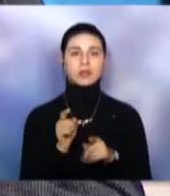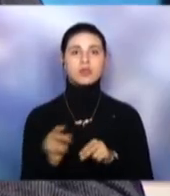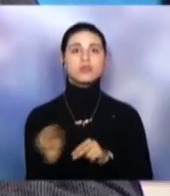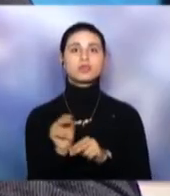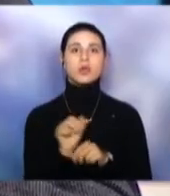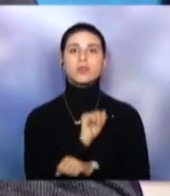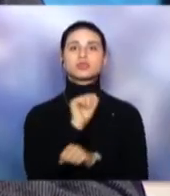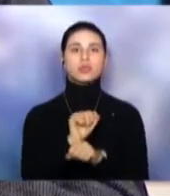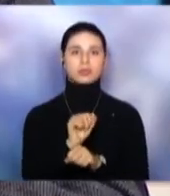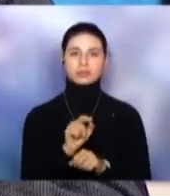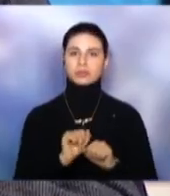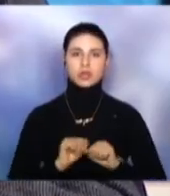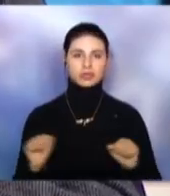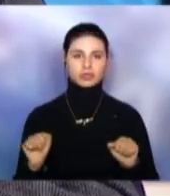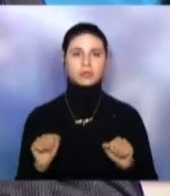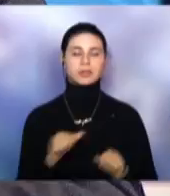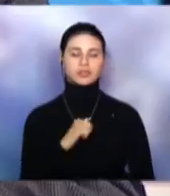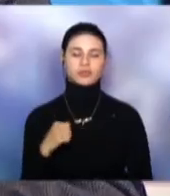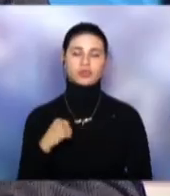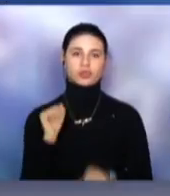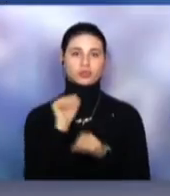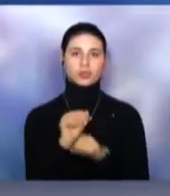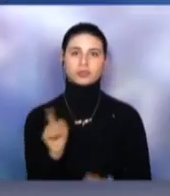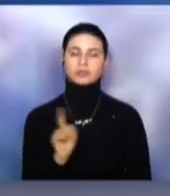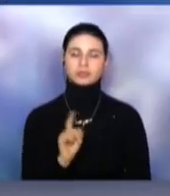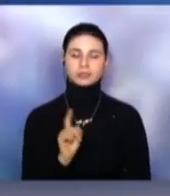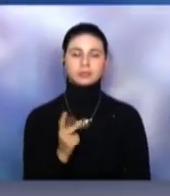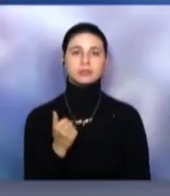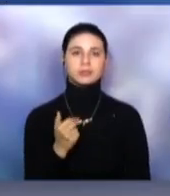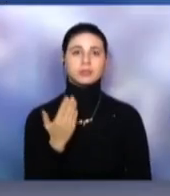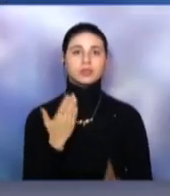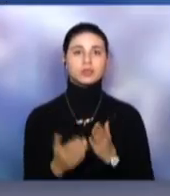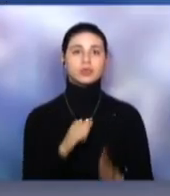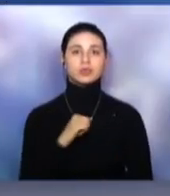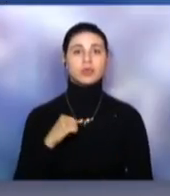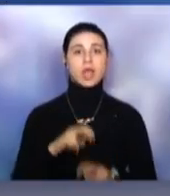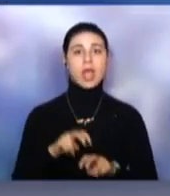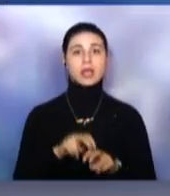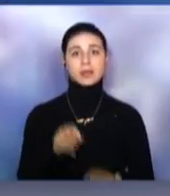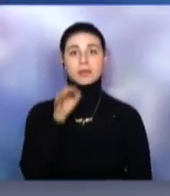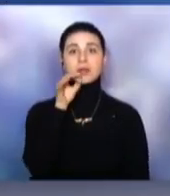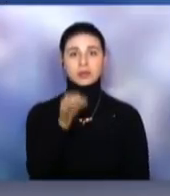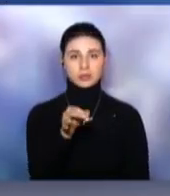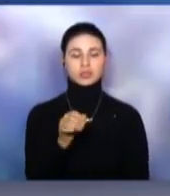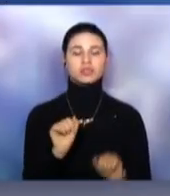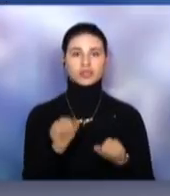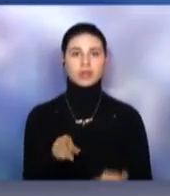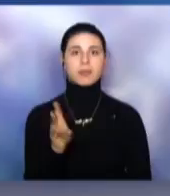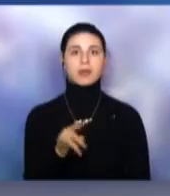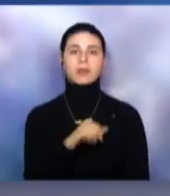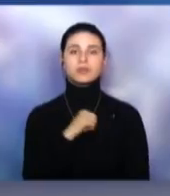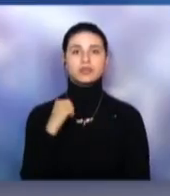მკურნალობა შეწყდეს. მით უფრო თვითნებურად. რა საკურველია, თუ ამაზე უშუალოდ ექიმის მითითება არ